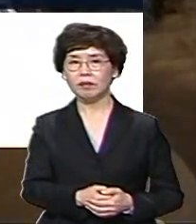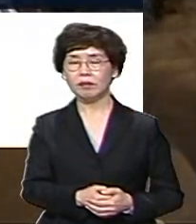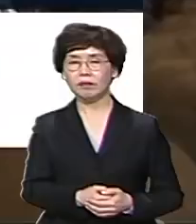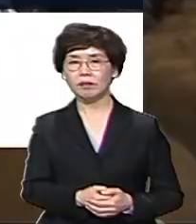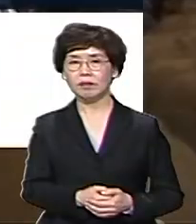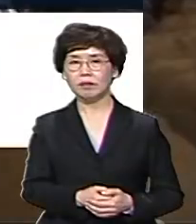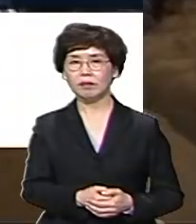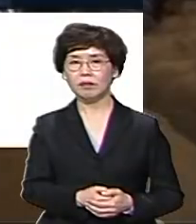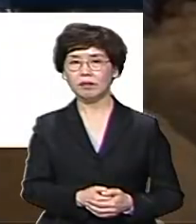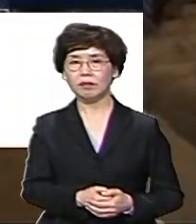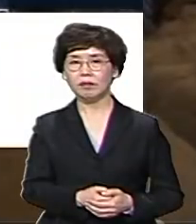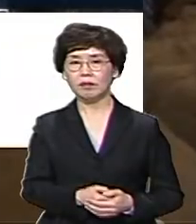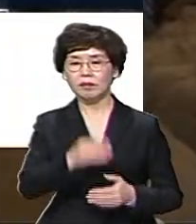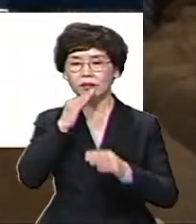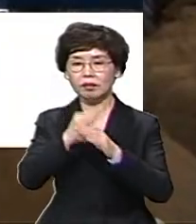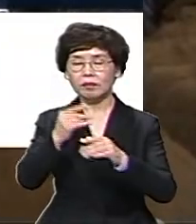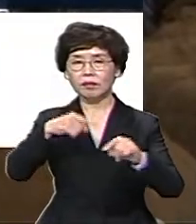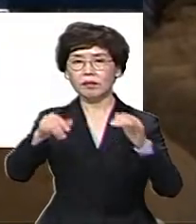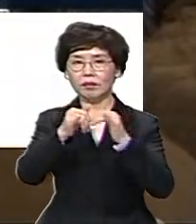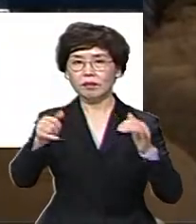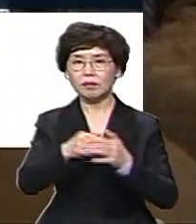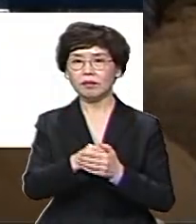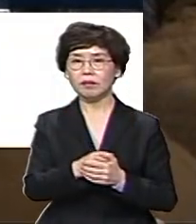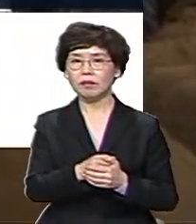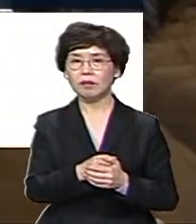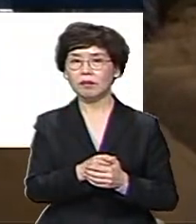받겠습니다. 하십시오. Go ahead.